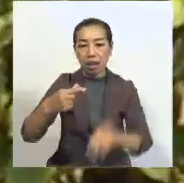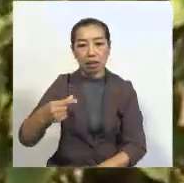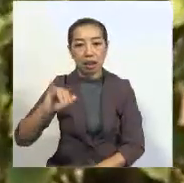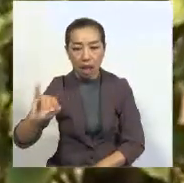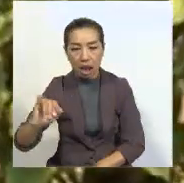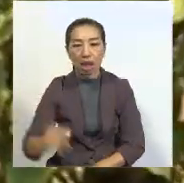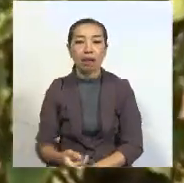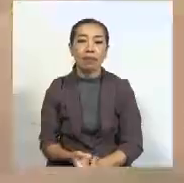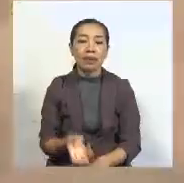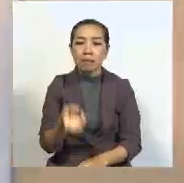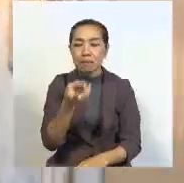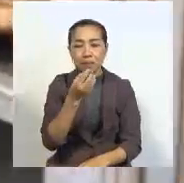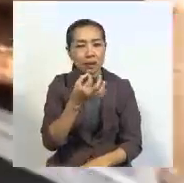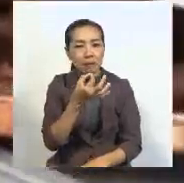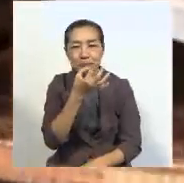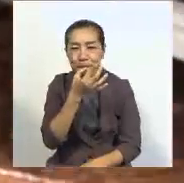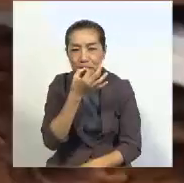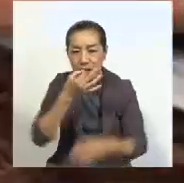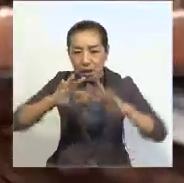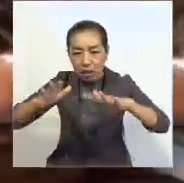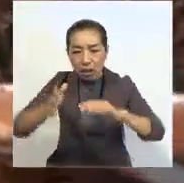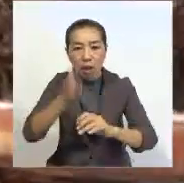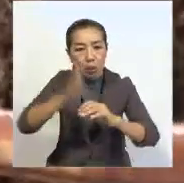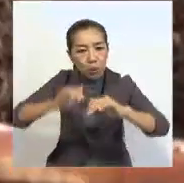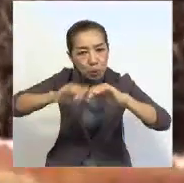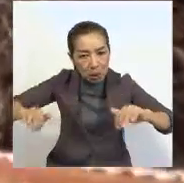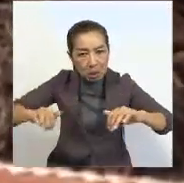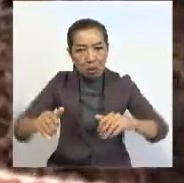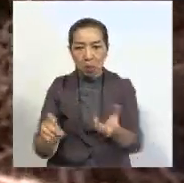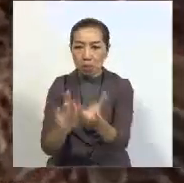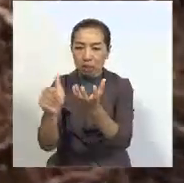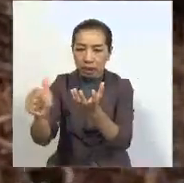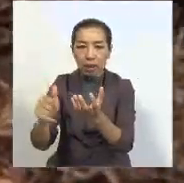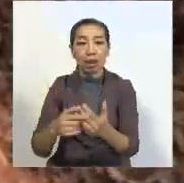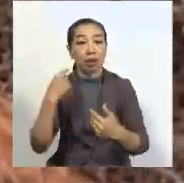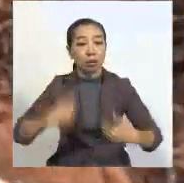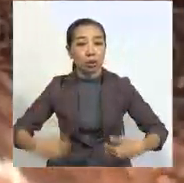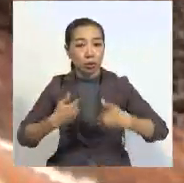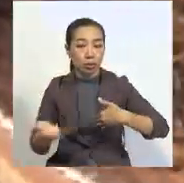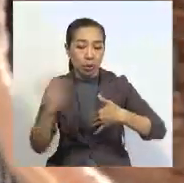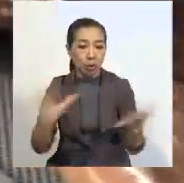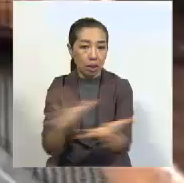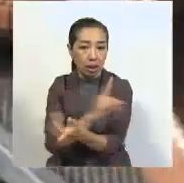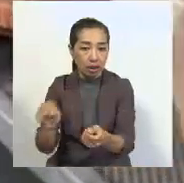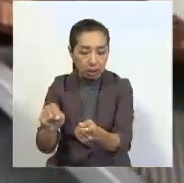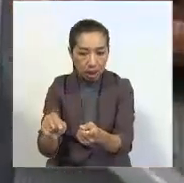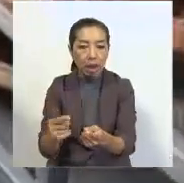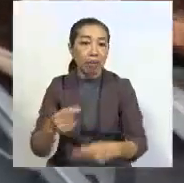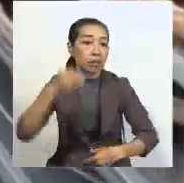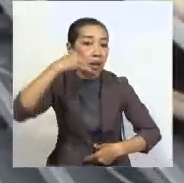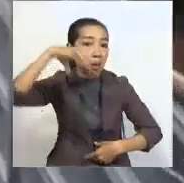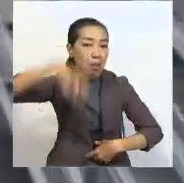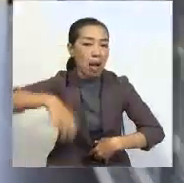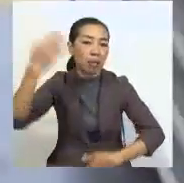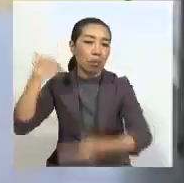มีทุเรียนออร์แกนิกคุณภาพดีแล้วก็มีแหล่งท่องเที่ยวทางวัฒนธรรมวิถีชีวิตอาคารบ้านเมืองเก่าสไตล์ชิโนโปรตุ